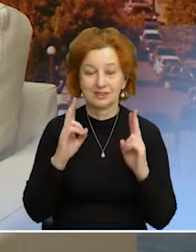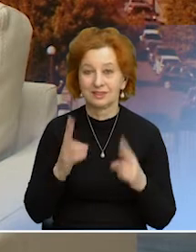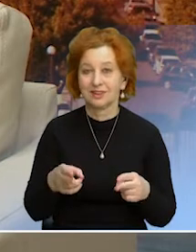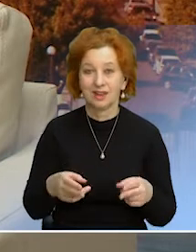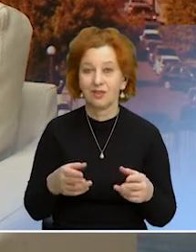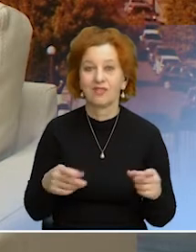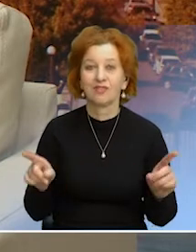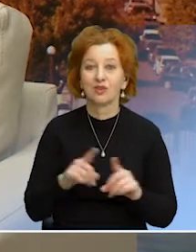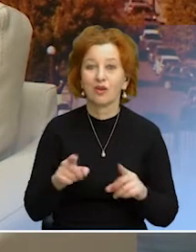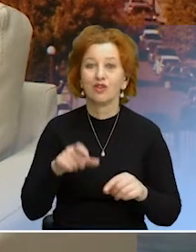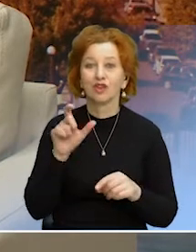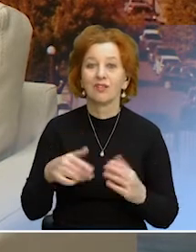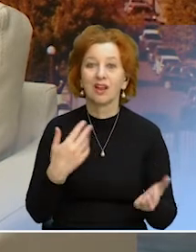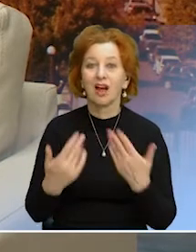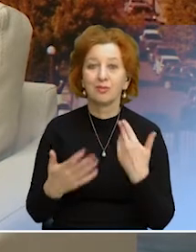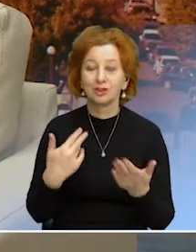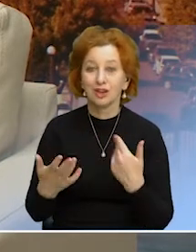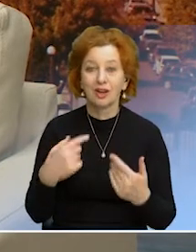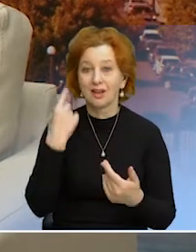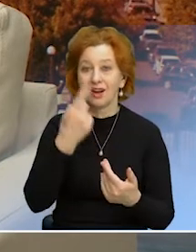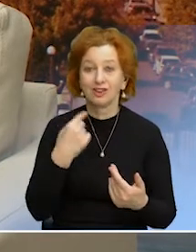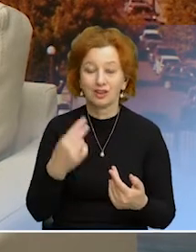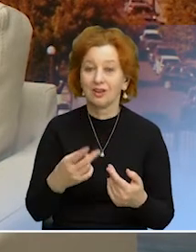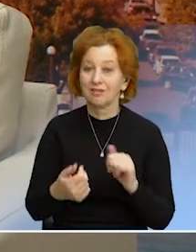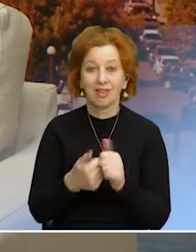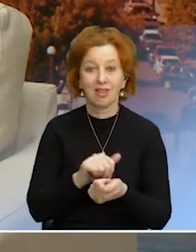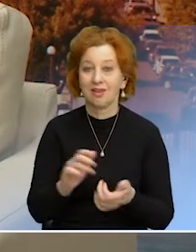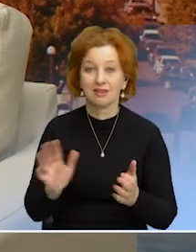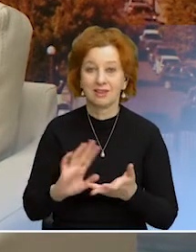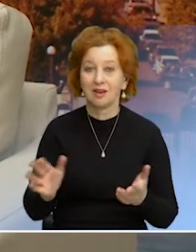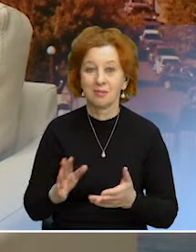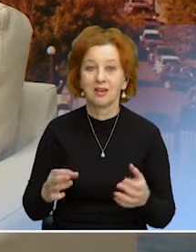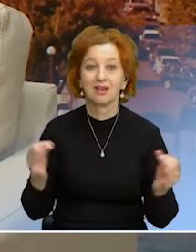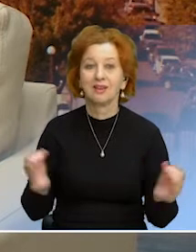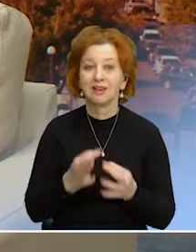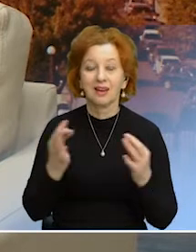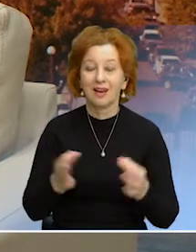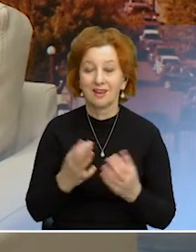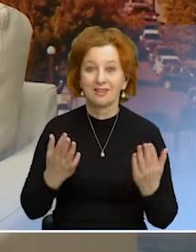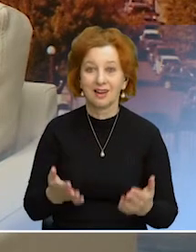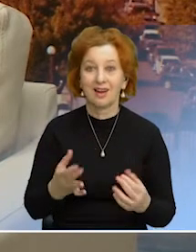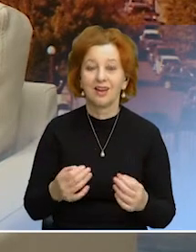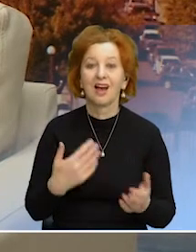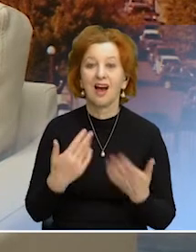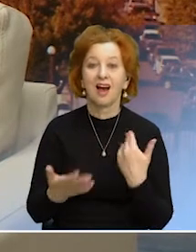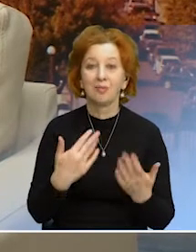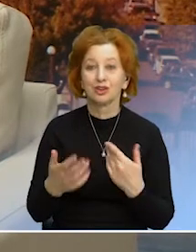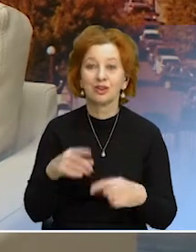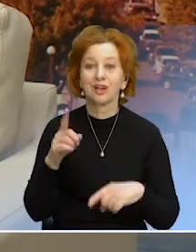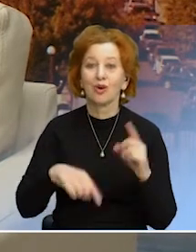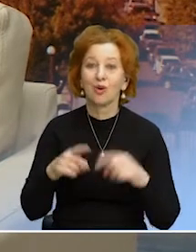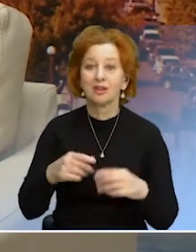Нельзя, нет. Все-таки человеческое общение, личностное общение ничто не заменит. Ничто не заменит. И общение